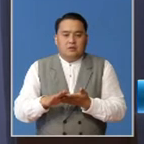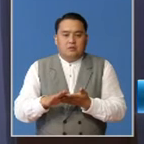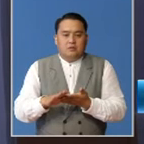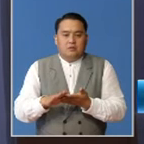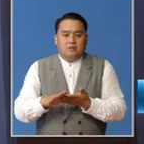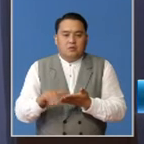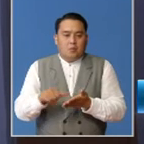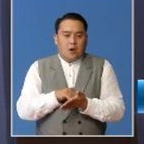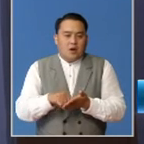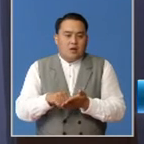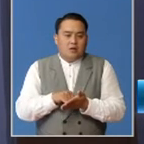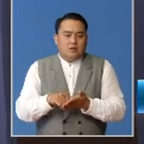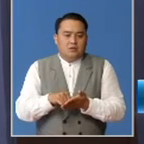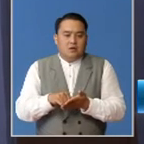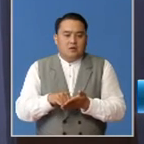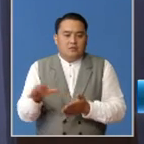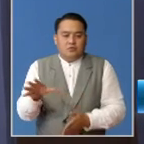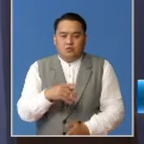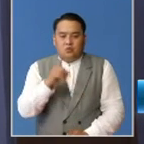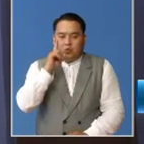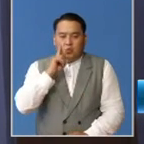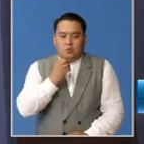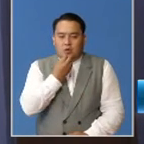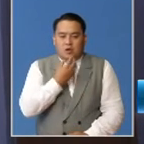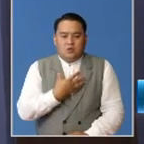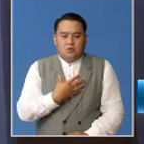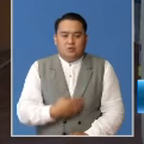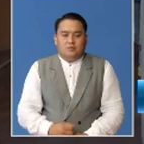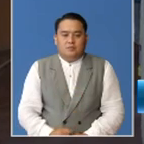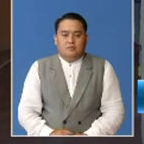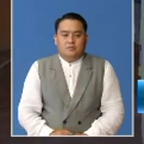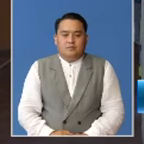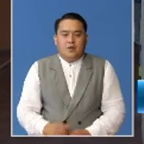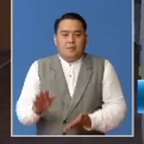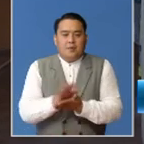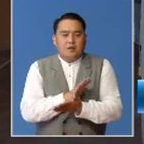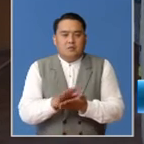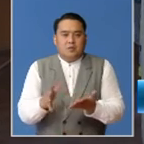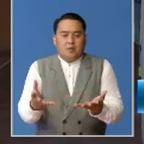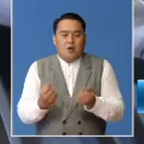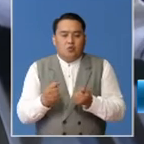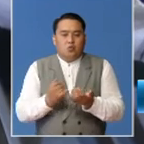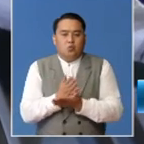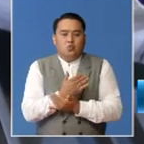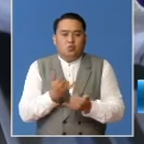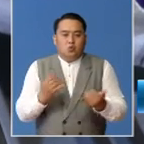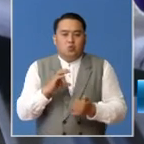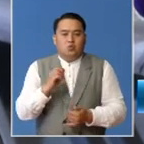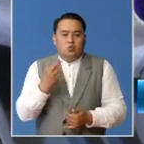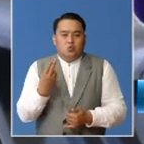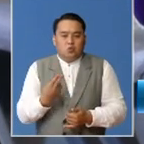жамканные. В принципе, очень хорошие вещи. Бесплатно получить услуги могут не только